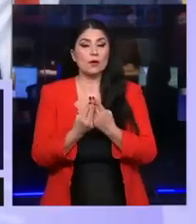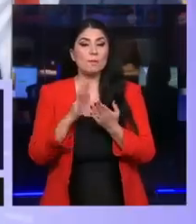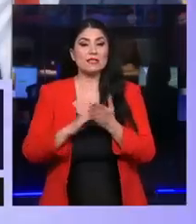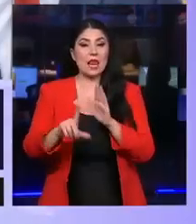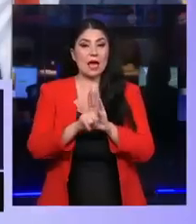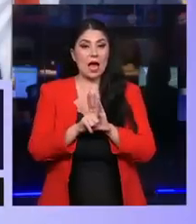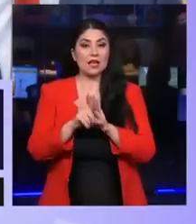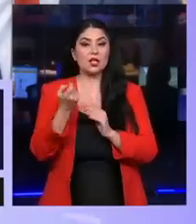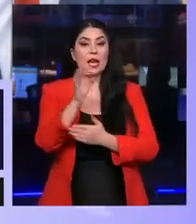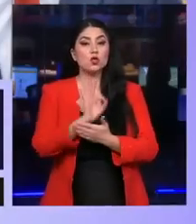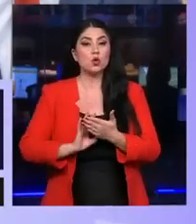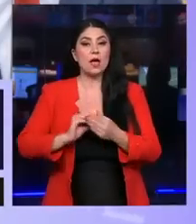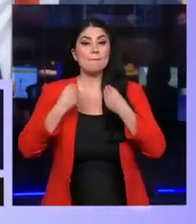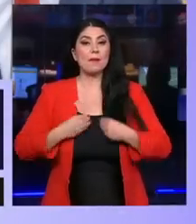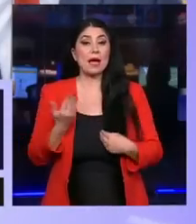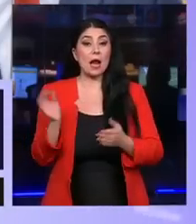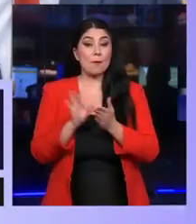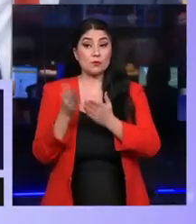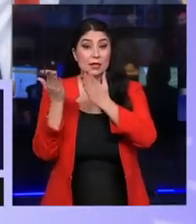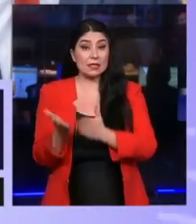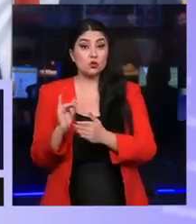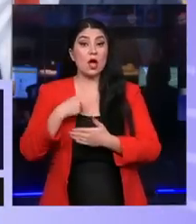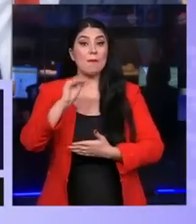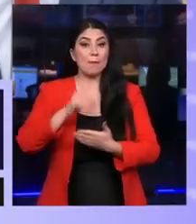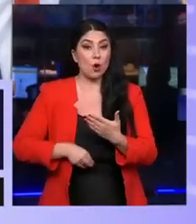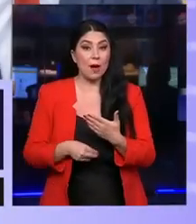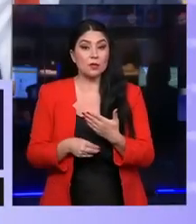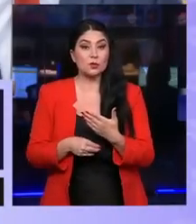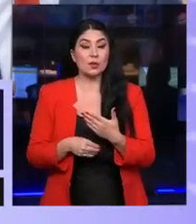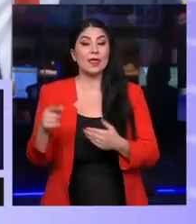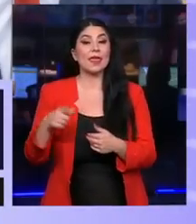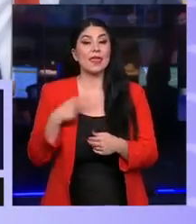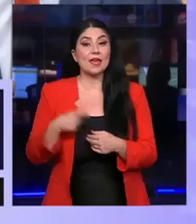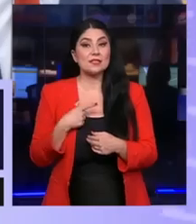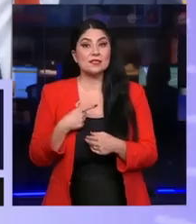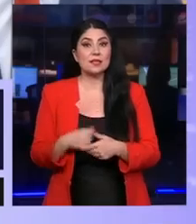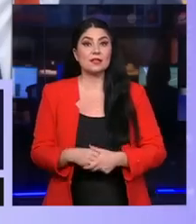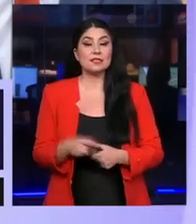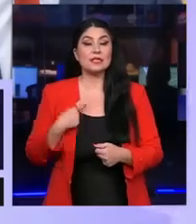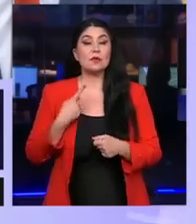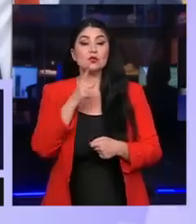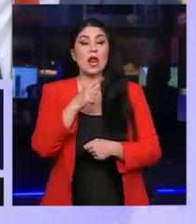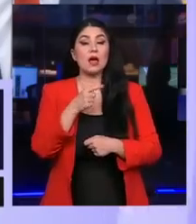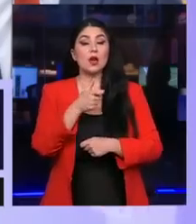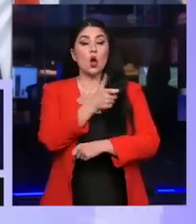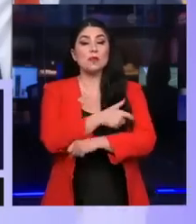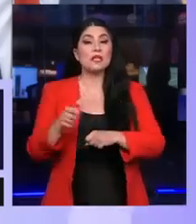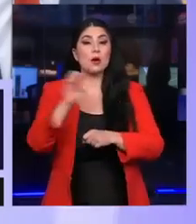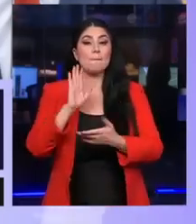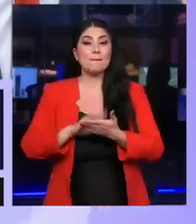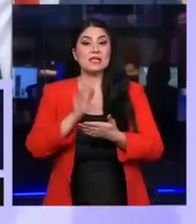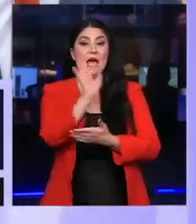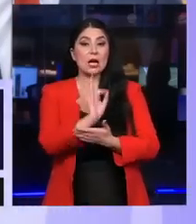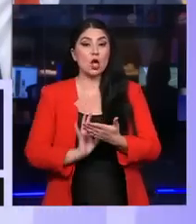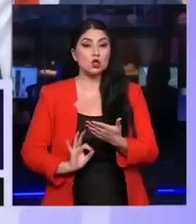din rezoluția Parlamentului pe care am propus-o eu și am adoptat-o, este să te adresezi Comisiei Europene în baza acelei